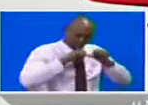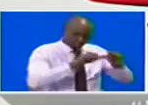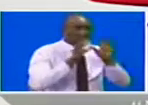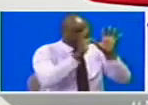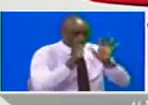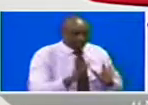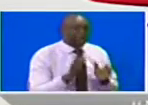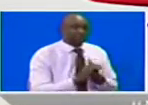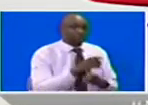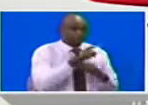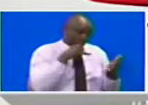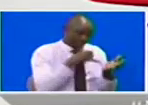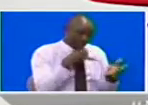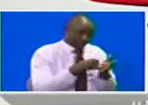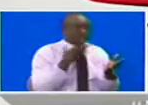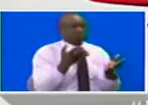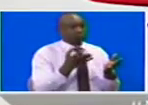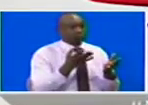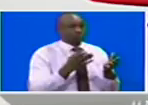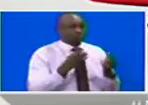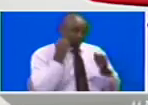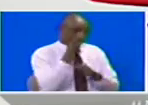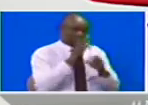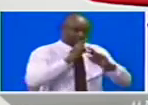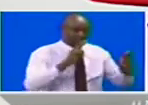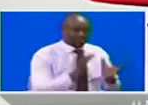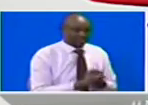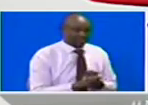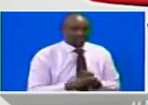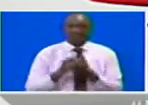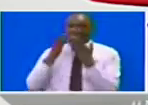kampeni hii ya kuhusiana na uzalendo katika taifa letu. Asante pia. Naam.